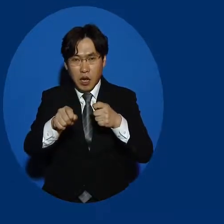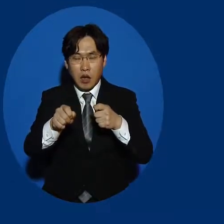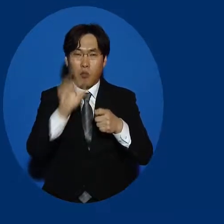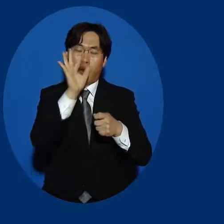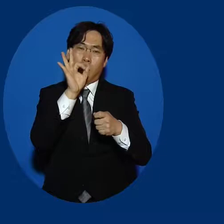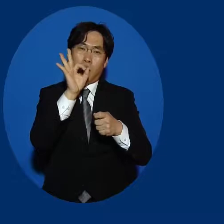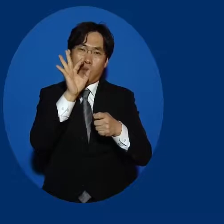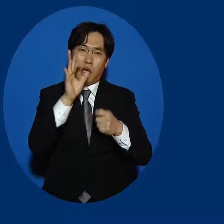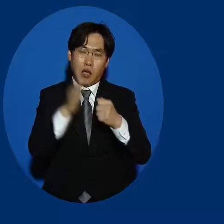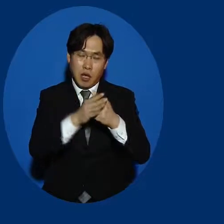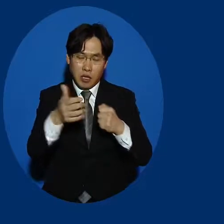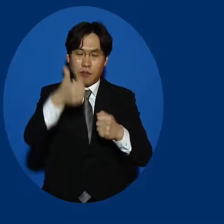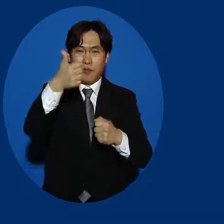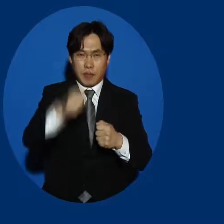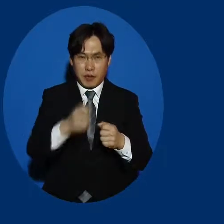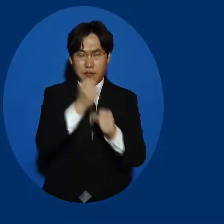겁니다.